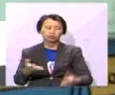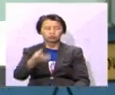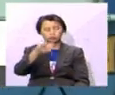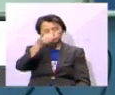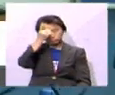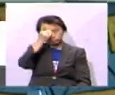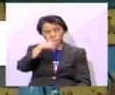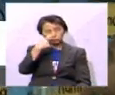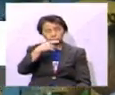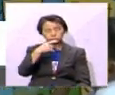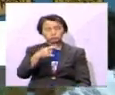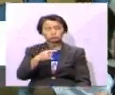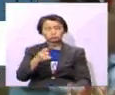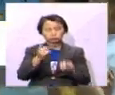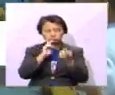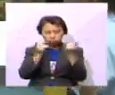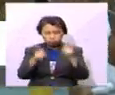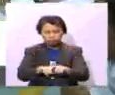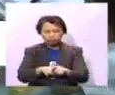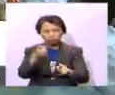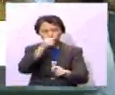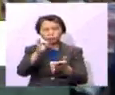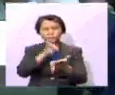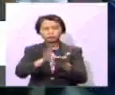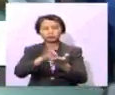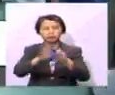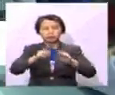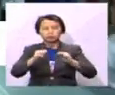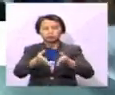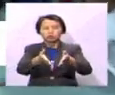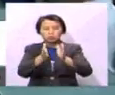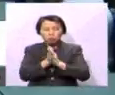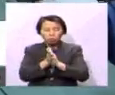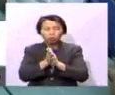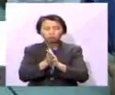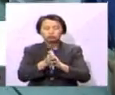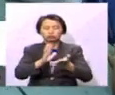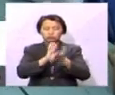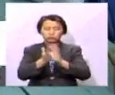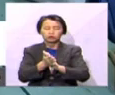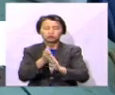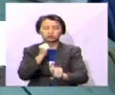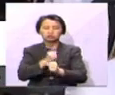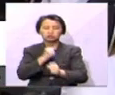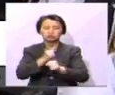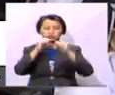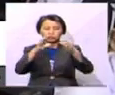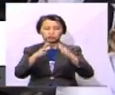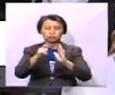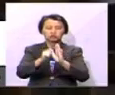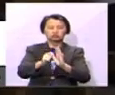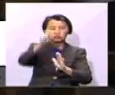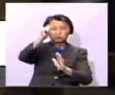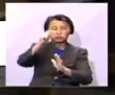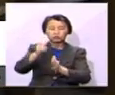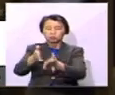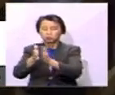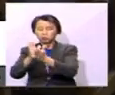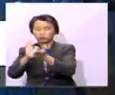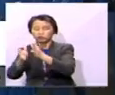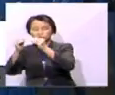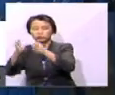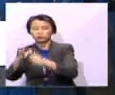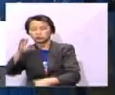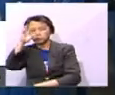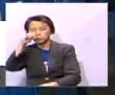Mazli, keadaan itu berlaku kerana bilangan wanita yang memohon untuk mengisi jawatan sebagai pendidik lebih tinggi berbanding lelaki. Tambahan